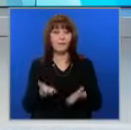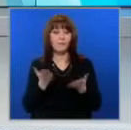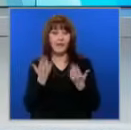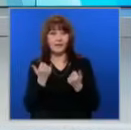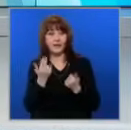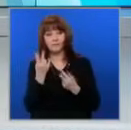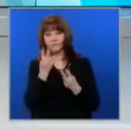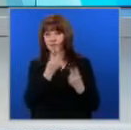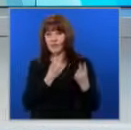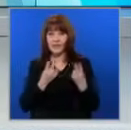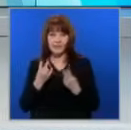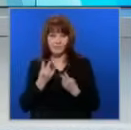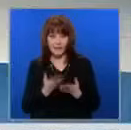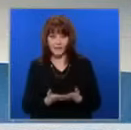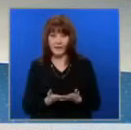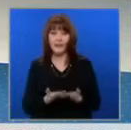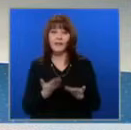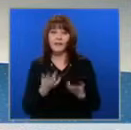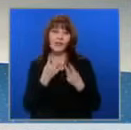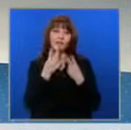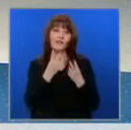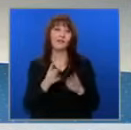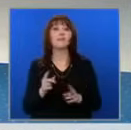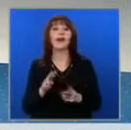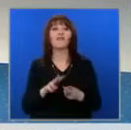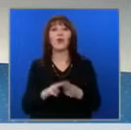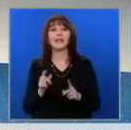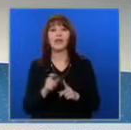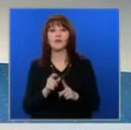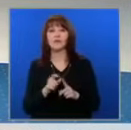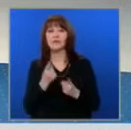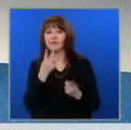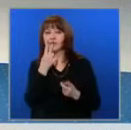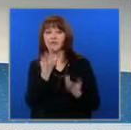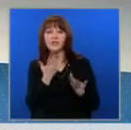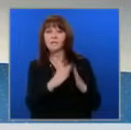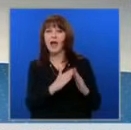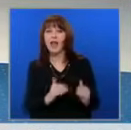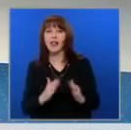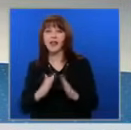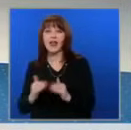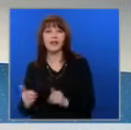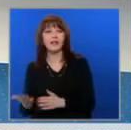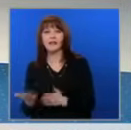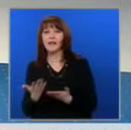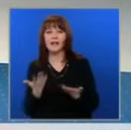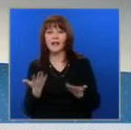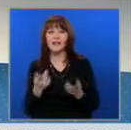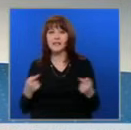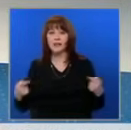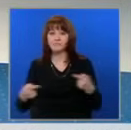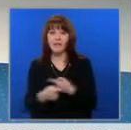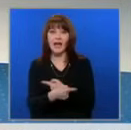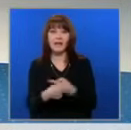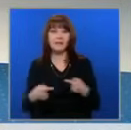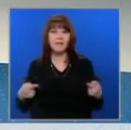между властта и земеделците. Включваме сега на живо Виолета Русенова, за да очертаем лагерите в земеделското съсловие, къде се разминават и